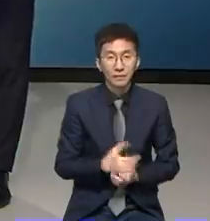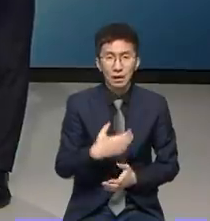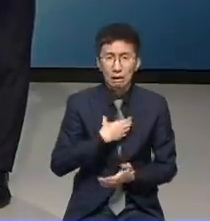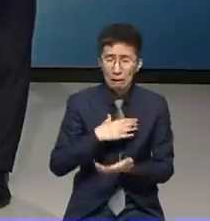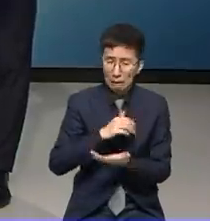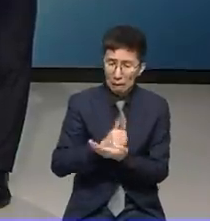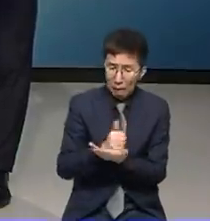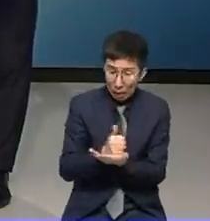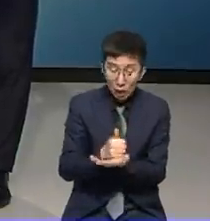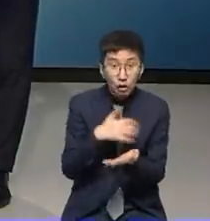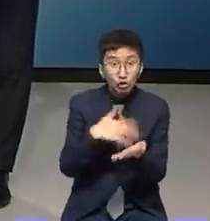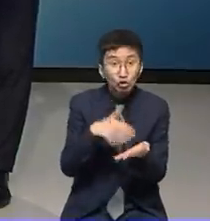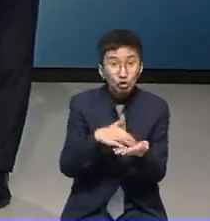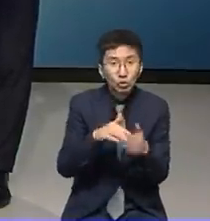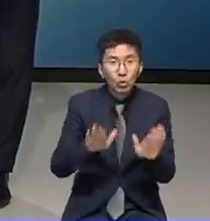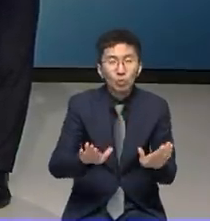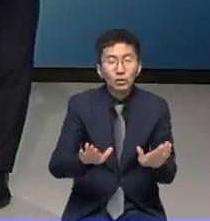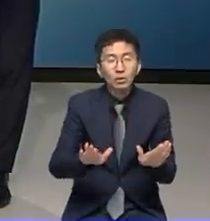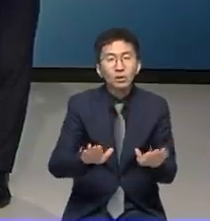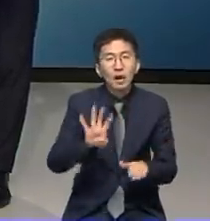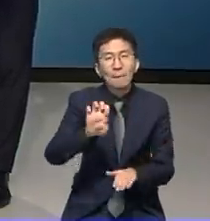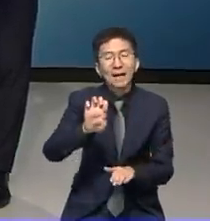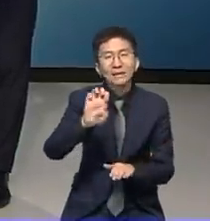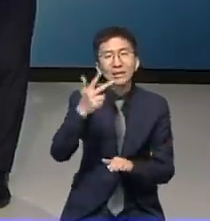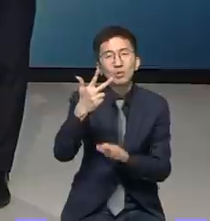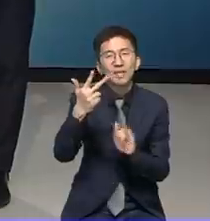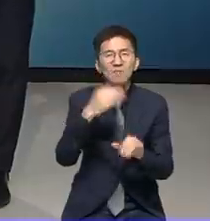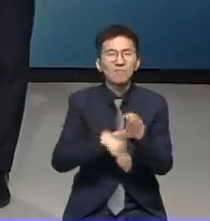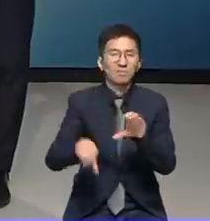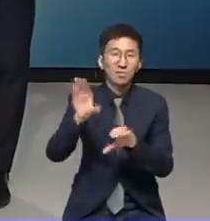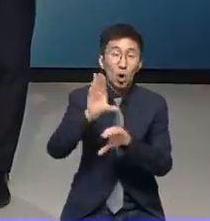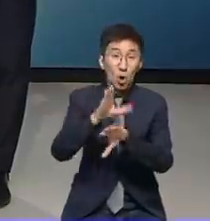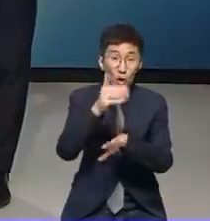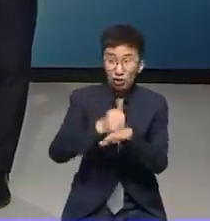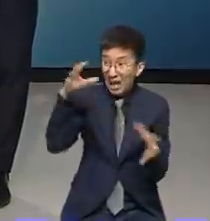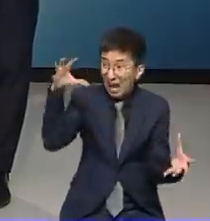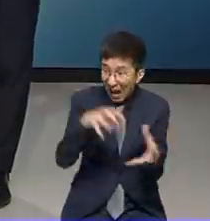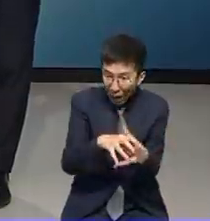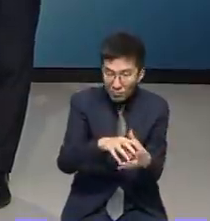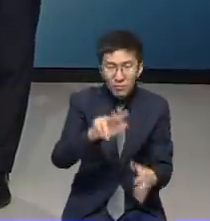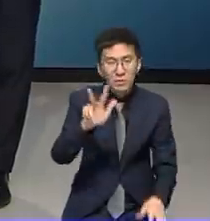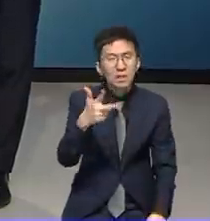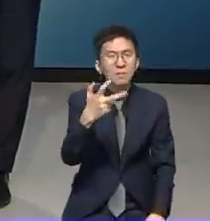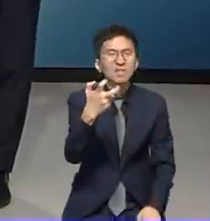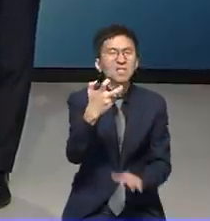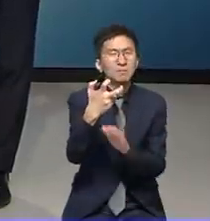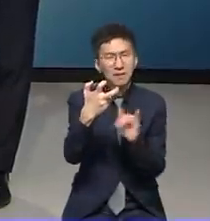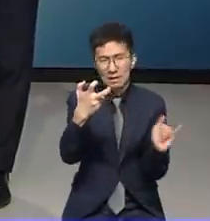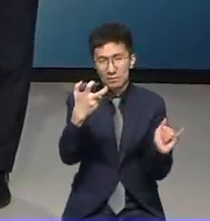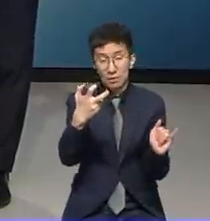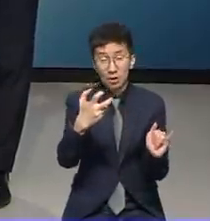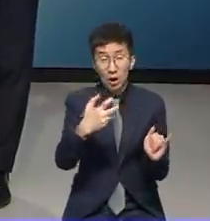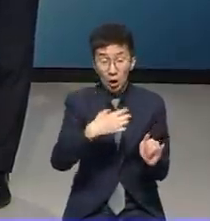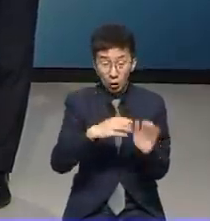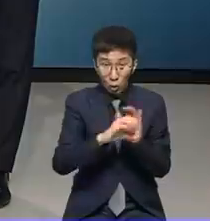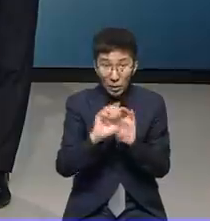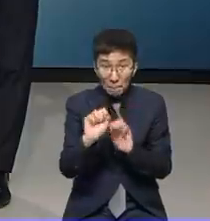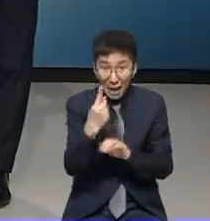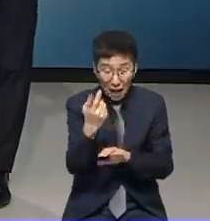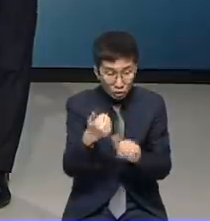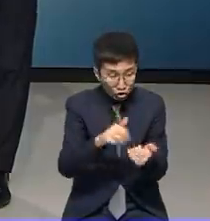정부 집계 결과 위중증 환자는 하루 사이 47명 늘어나서 이제 770명을 넘었고 코로나로 숨진